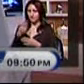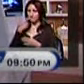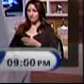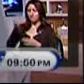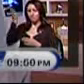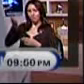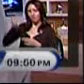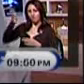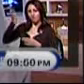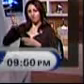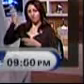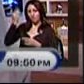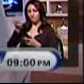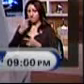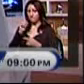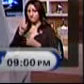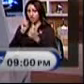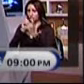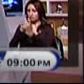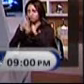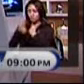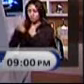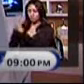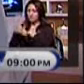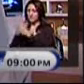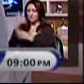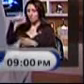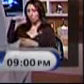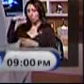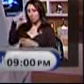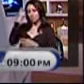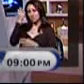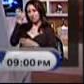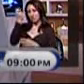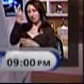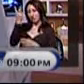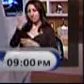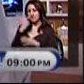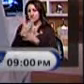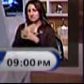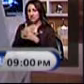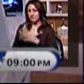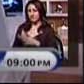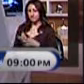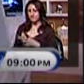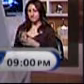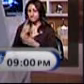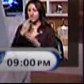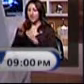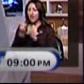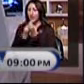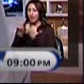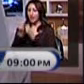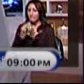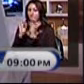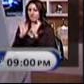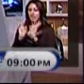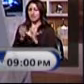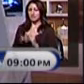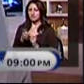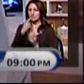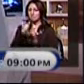النهايه، يعني ما ينفعش تعمل كده برضو. صح قد يكون لك يعني مأخذ عليهم، انما في طريقه يا اخي. ده انت جيت